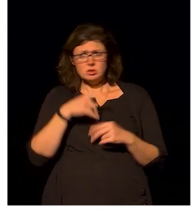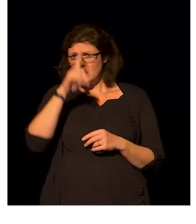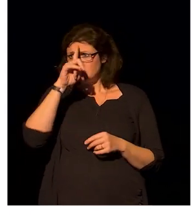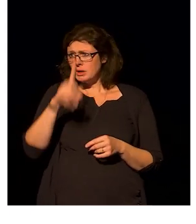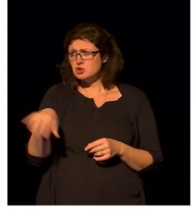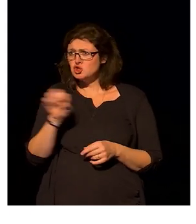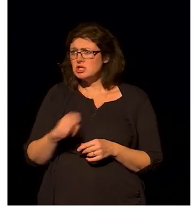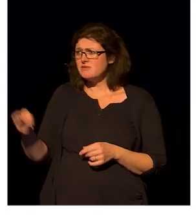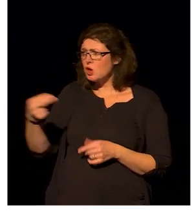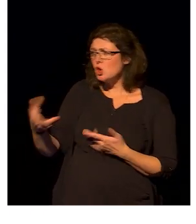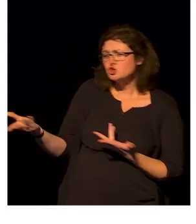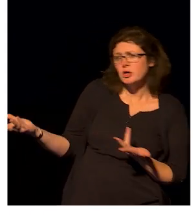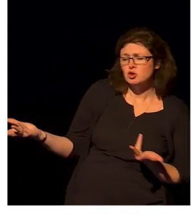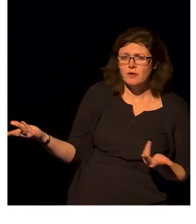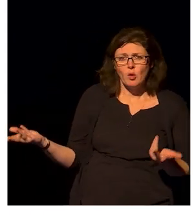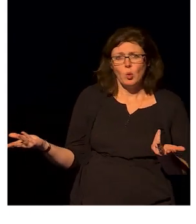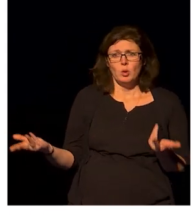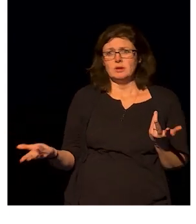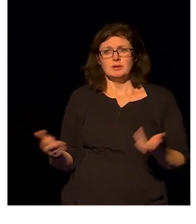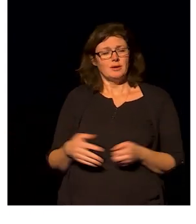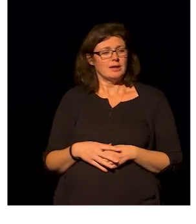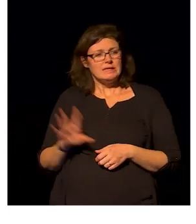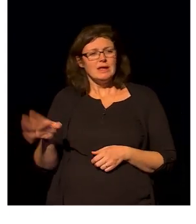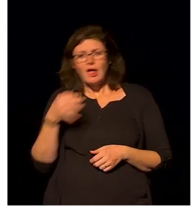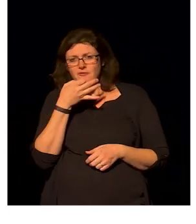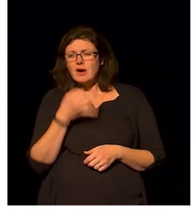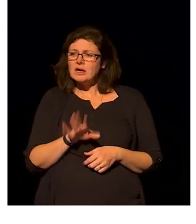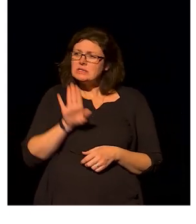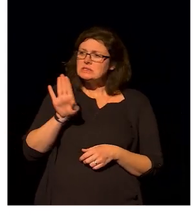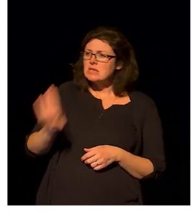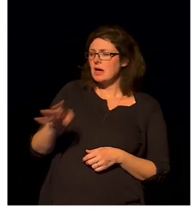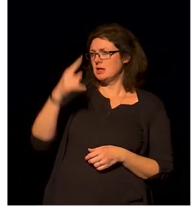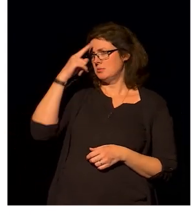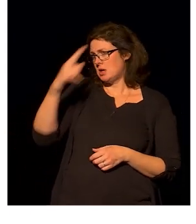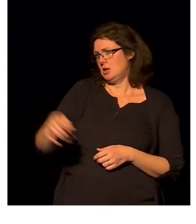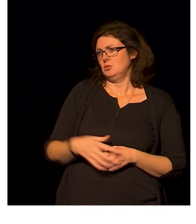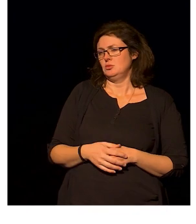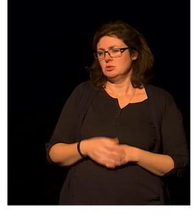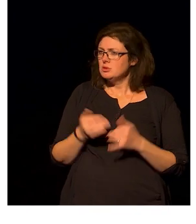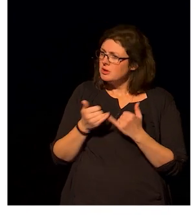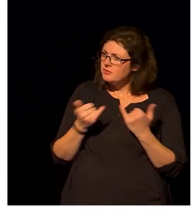Ja. Oder? Ja, ich frage jetzt dich, wie siehst du das? Wie sollten sie vorkommen?